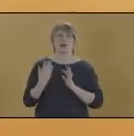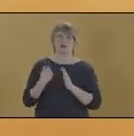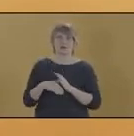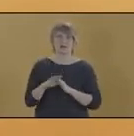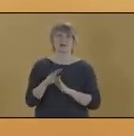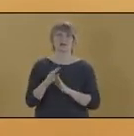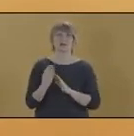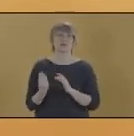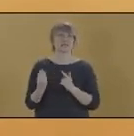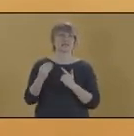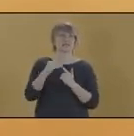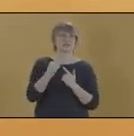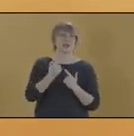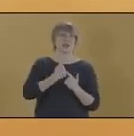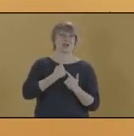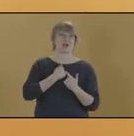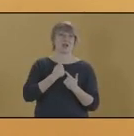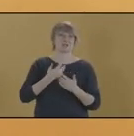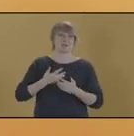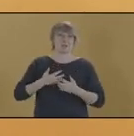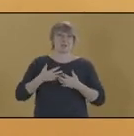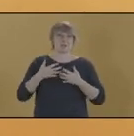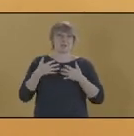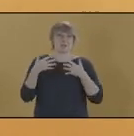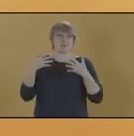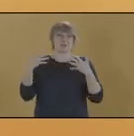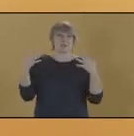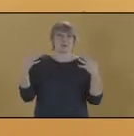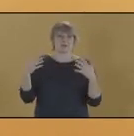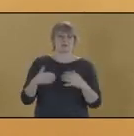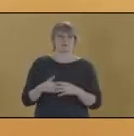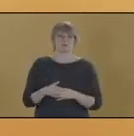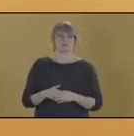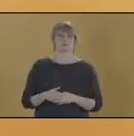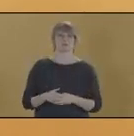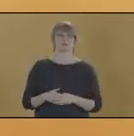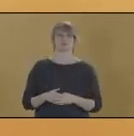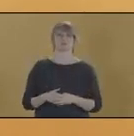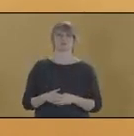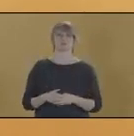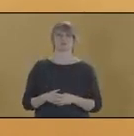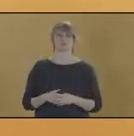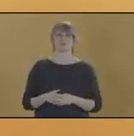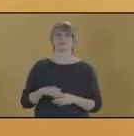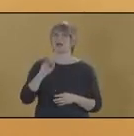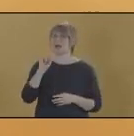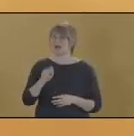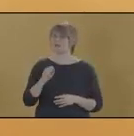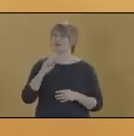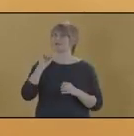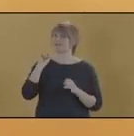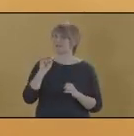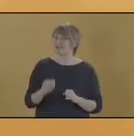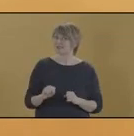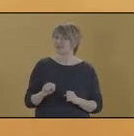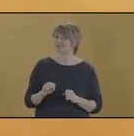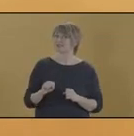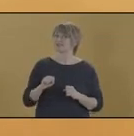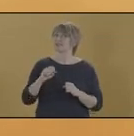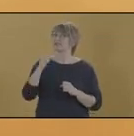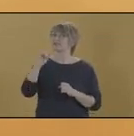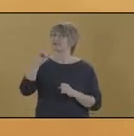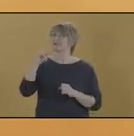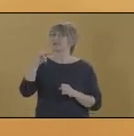weiter Angst. Aber, und das muss man auch sagen, TikTok kann auch eine Art, also auch gesehen werden als eine